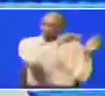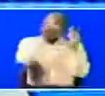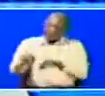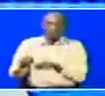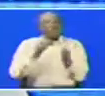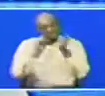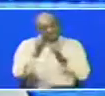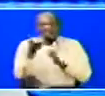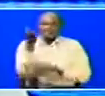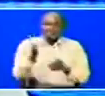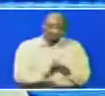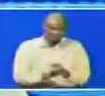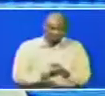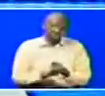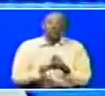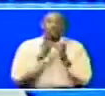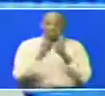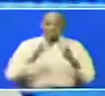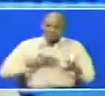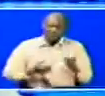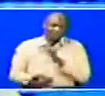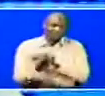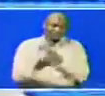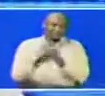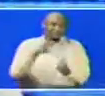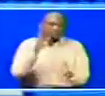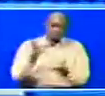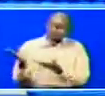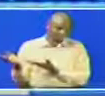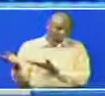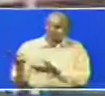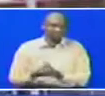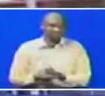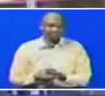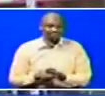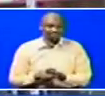huko Kasarani. Duncan Haimba anatufahamisha zaidi.